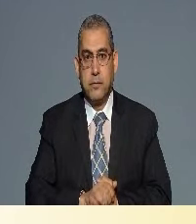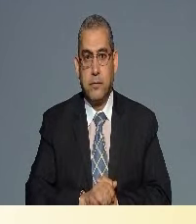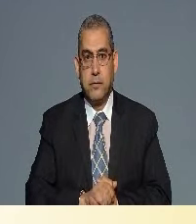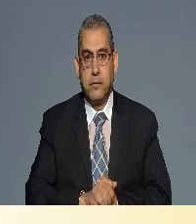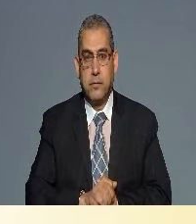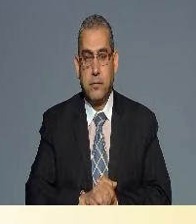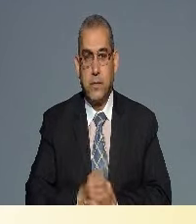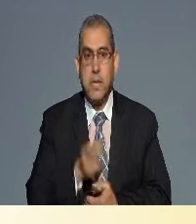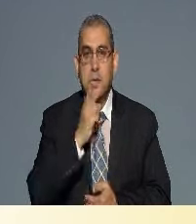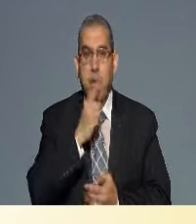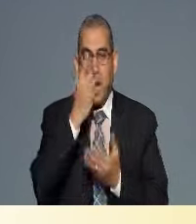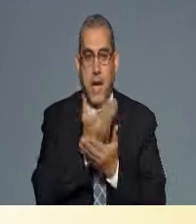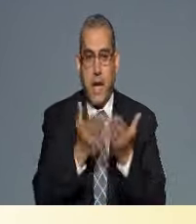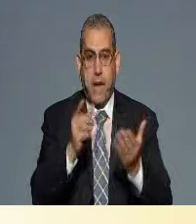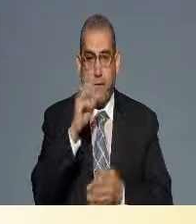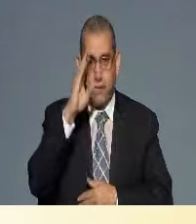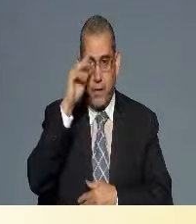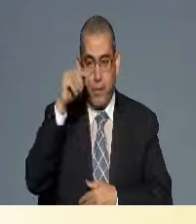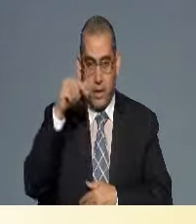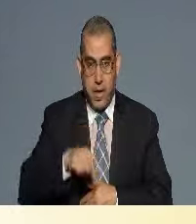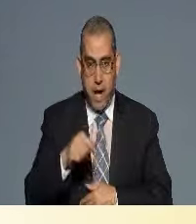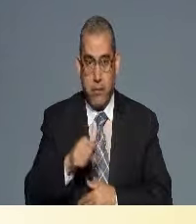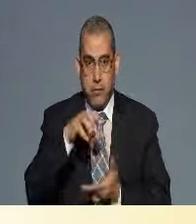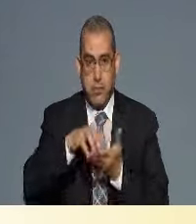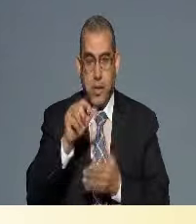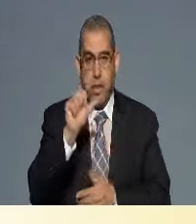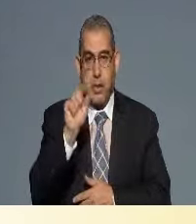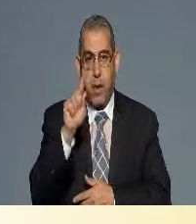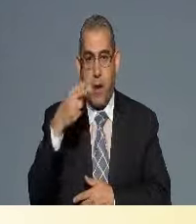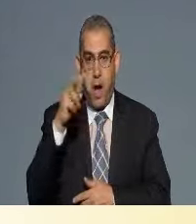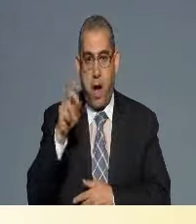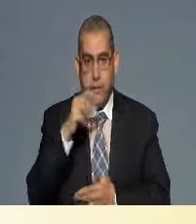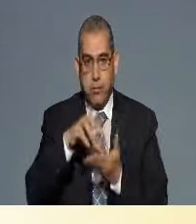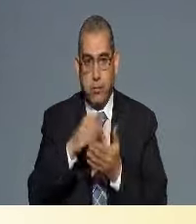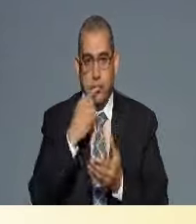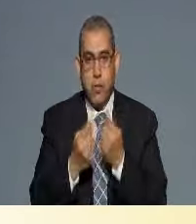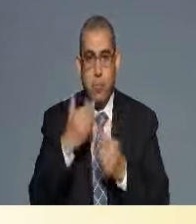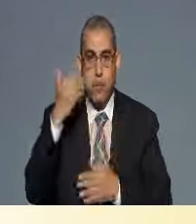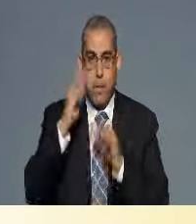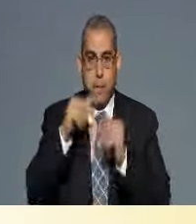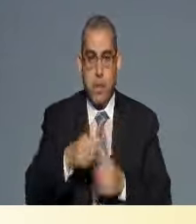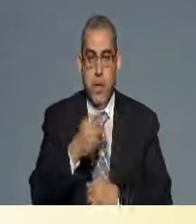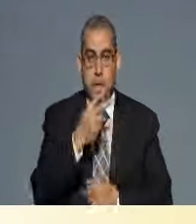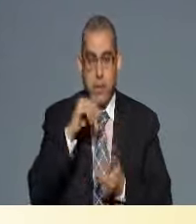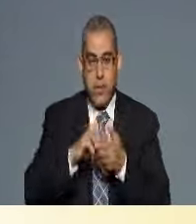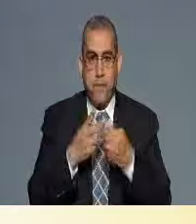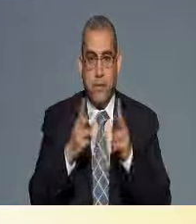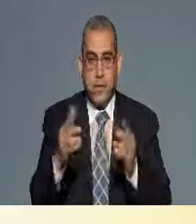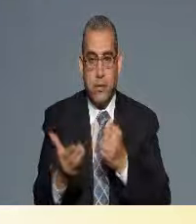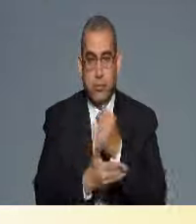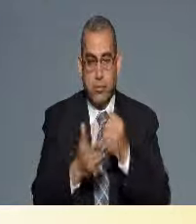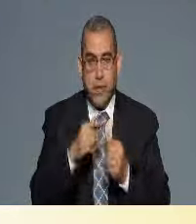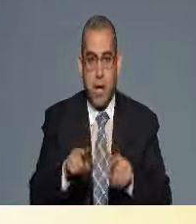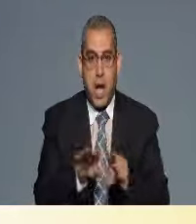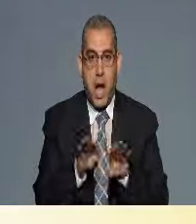صباح الخير يا فندم. احنا النهاردة في قطاع الضبعة جهاز مستقبل مصر بيتم افتتاح حصاد محصول